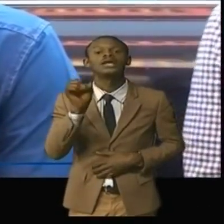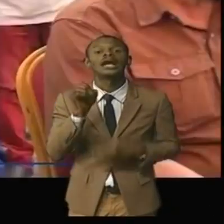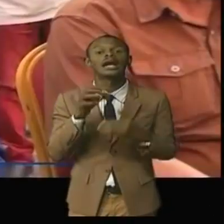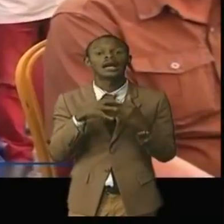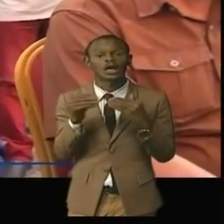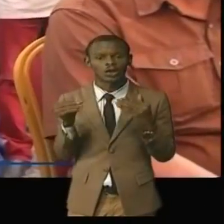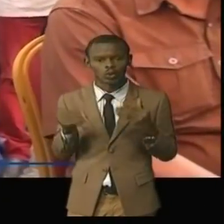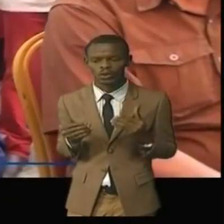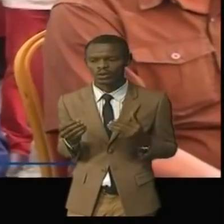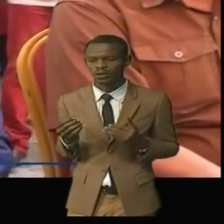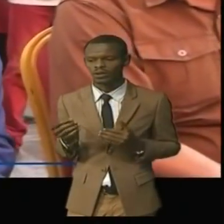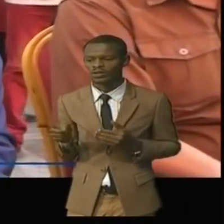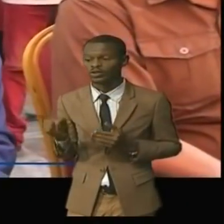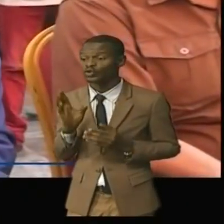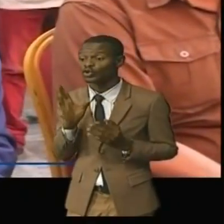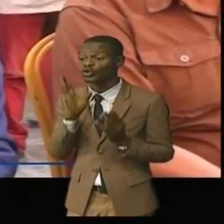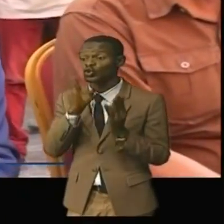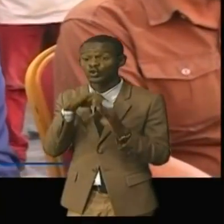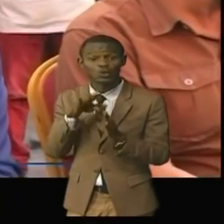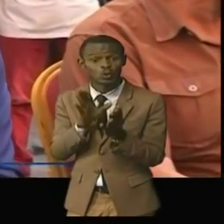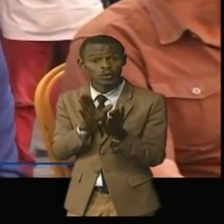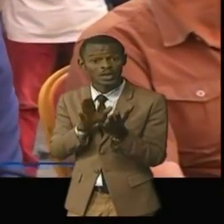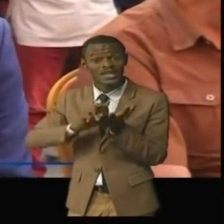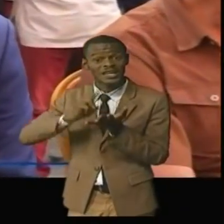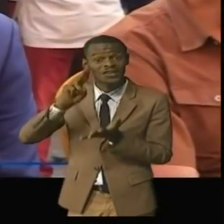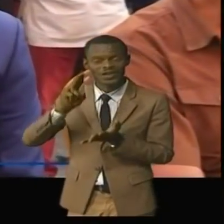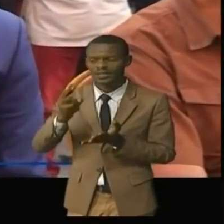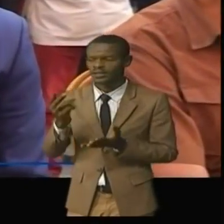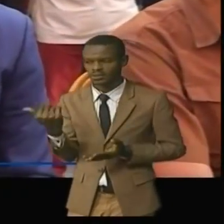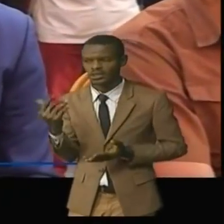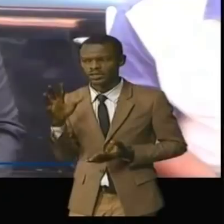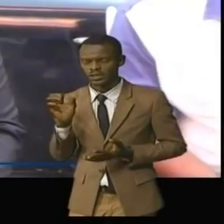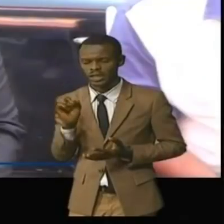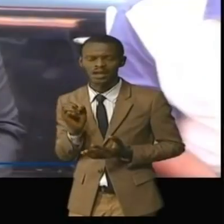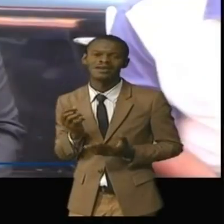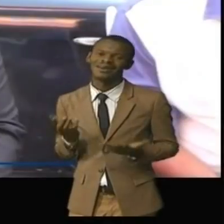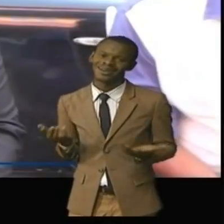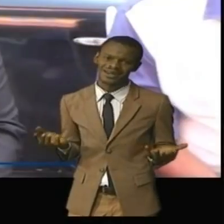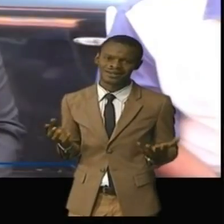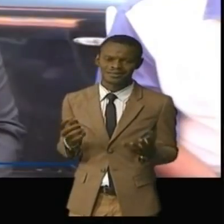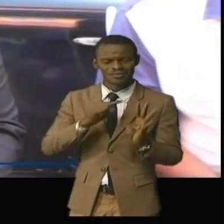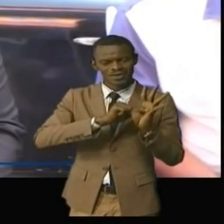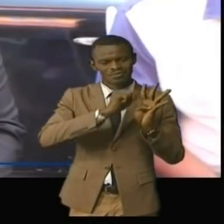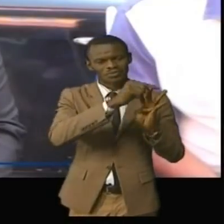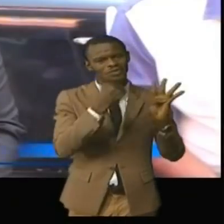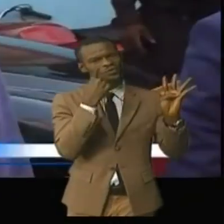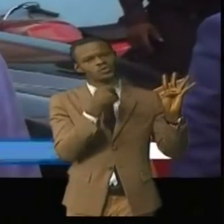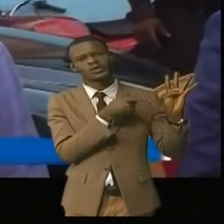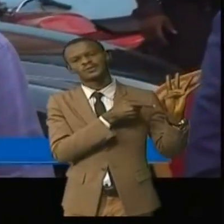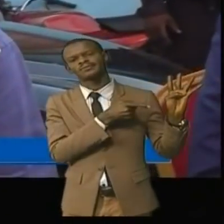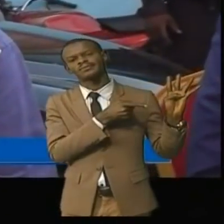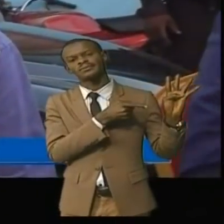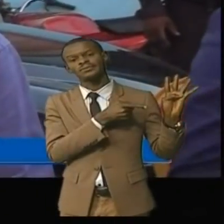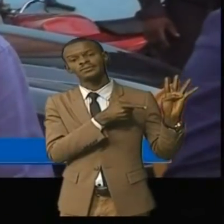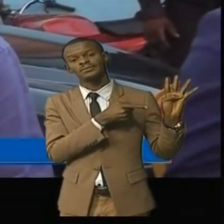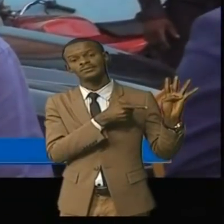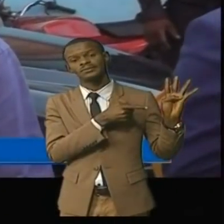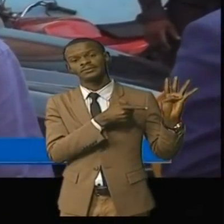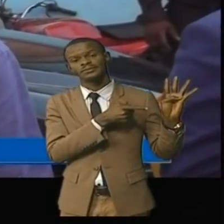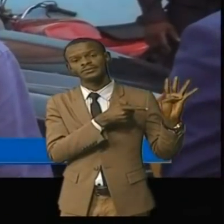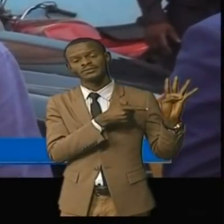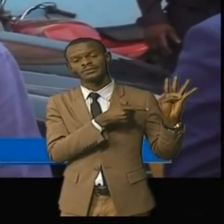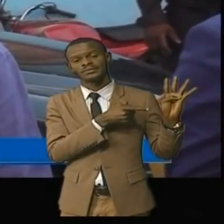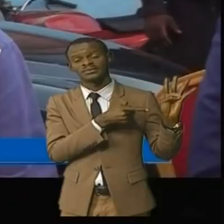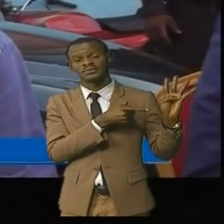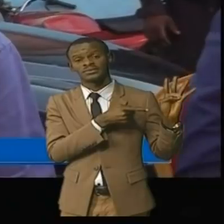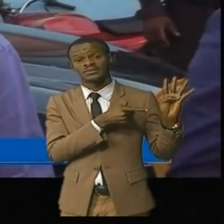de la ville province Kinshasa par la police criminelle. Tous ceux qui sont comme eux peuvent s'attendre, un jour ou un autre, à la visite de cette police